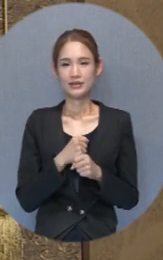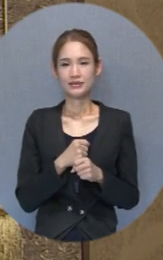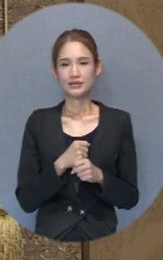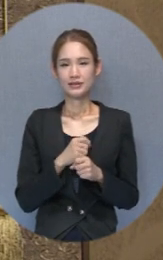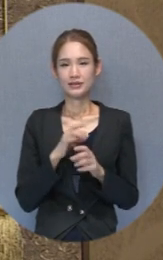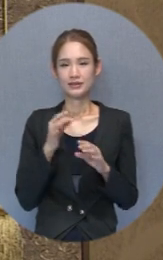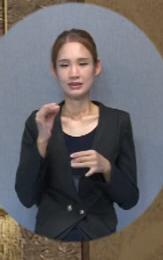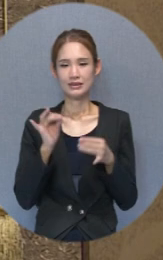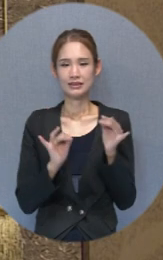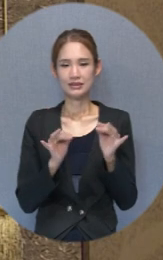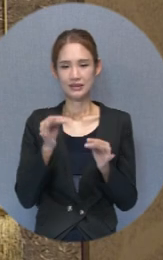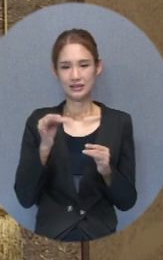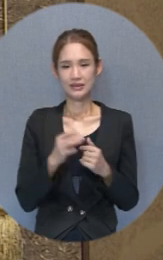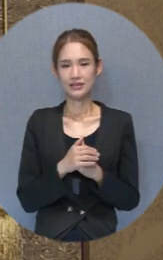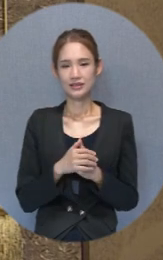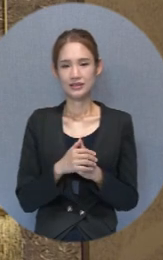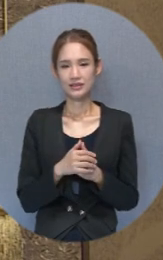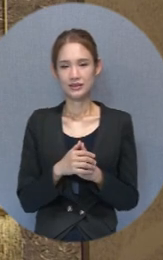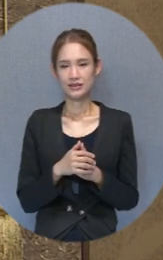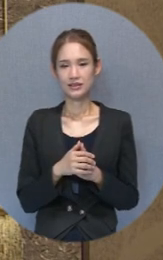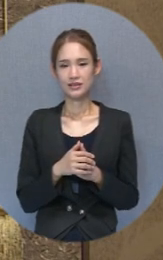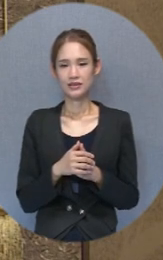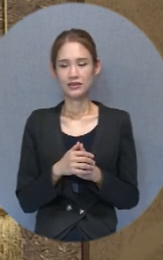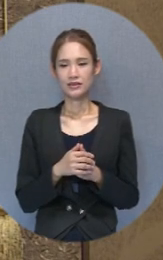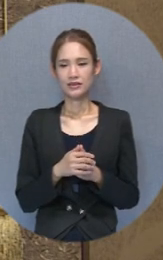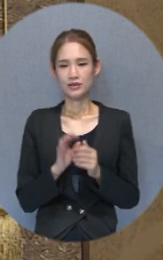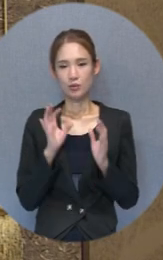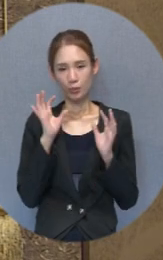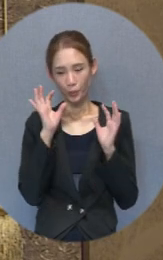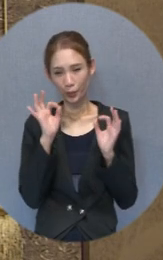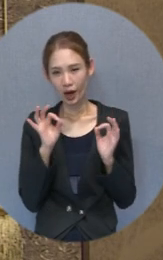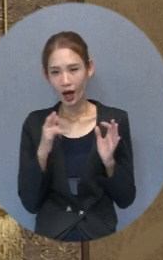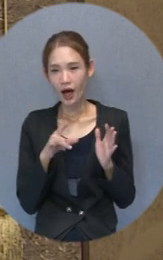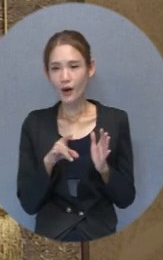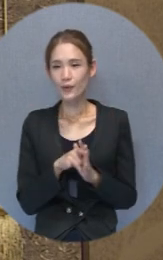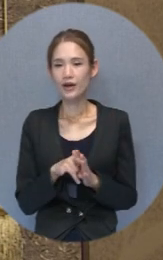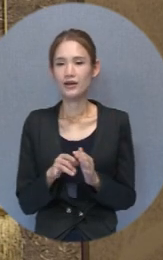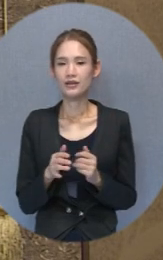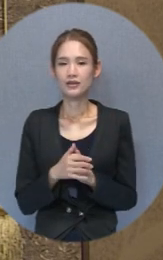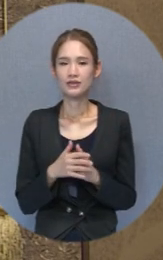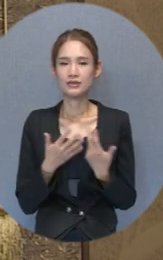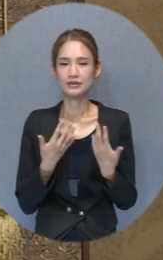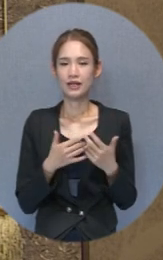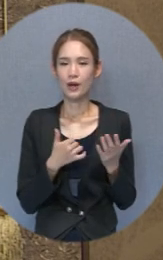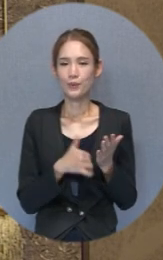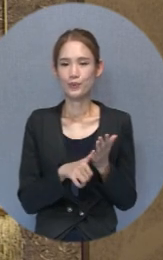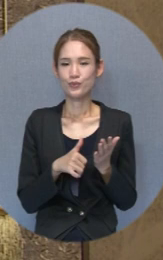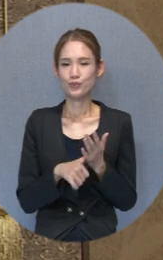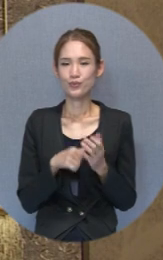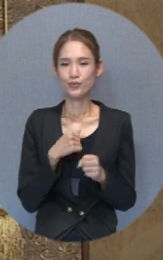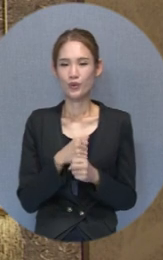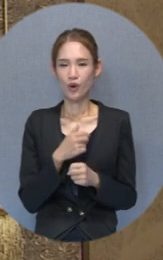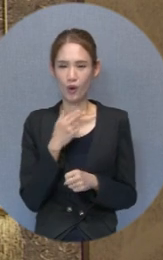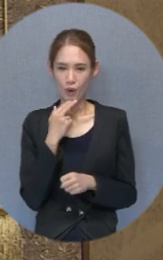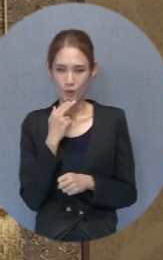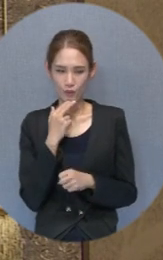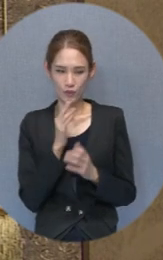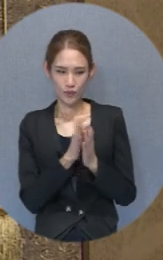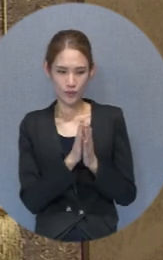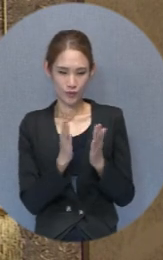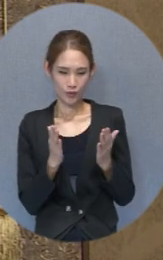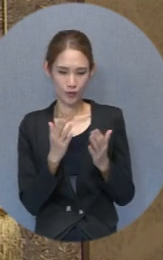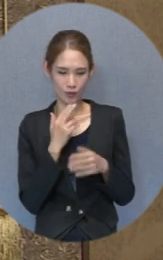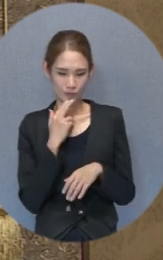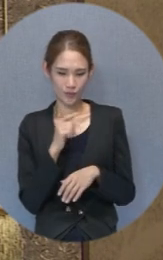아이들한테 어떤 게 좋은지 어떤 촉감이 좋은지를 보려고. 이제 제품화되지 않은 이런 교구제가 아닌 것들도